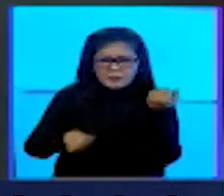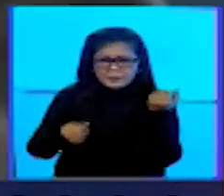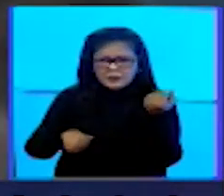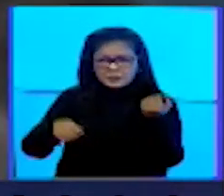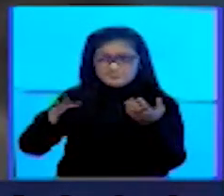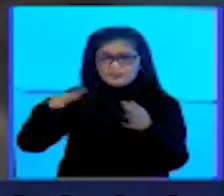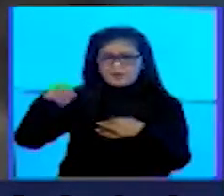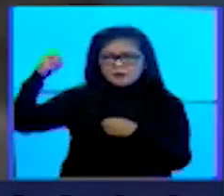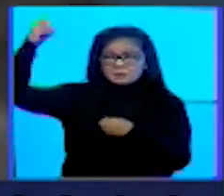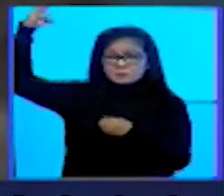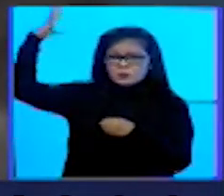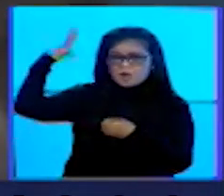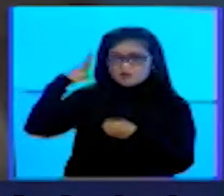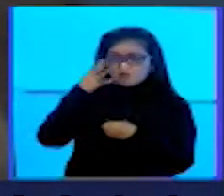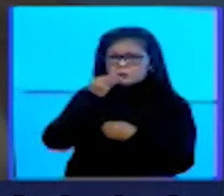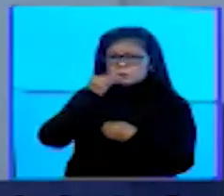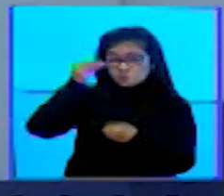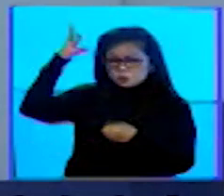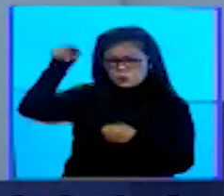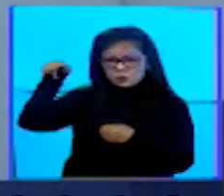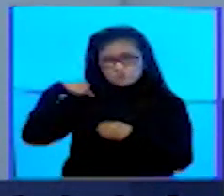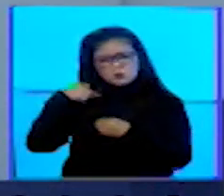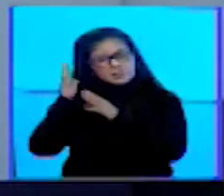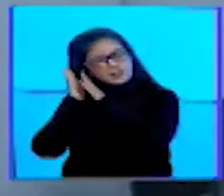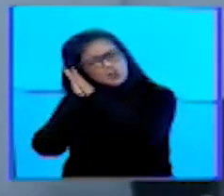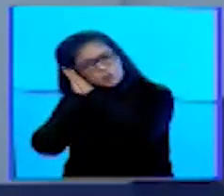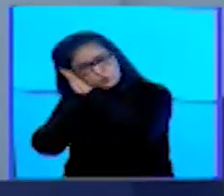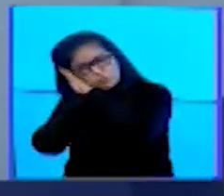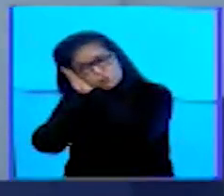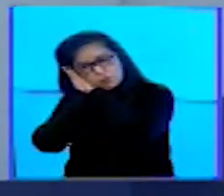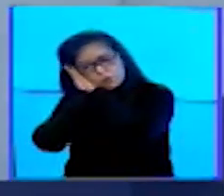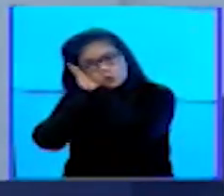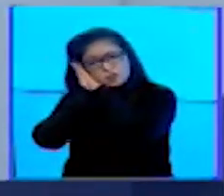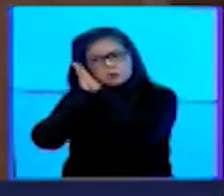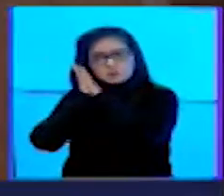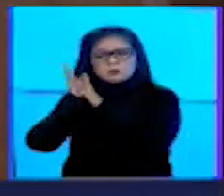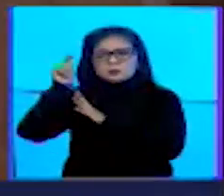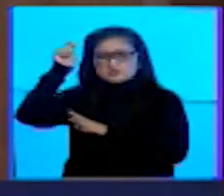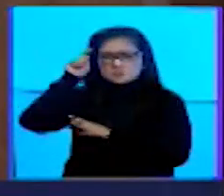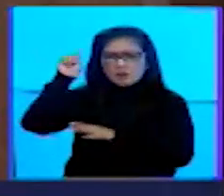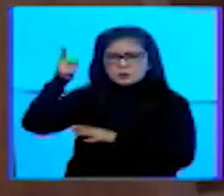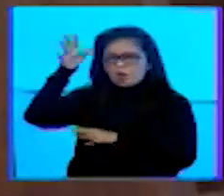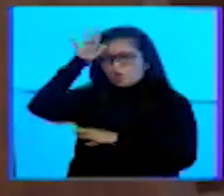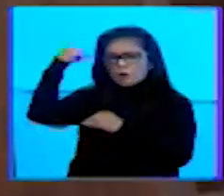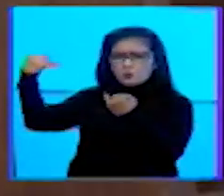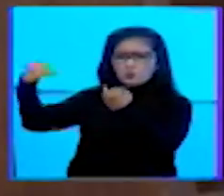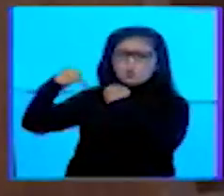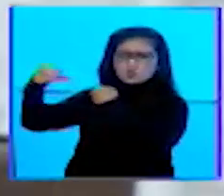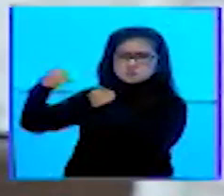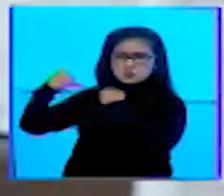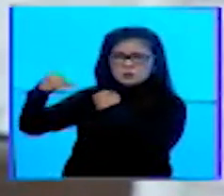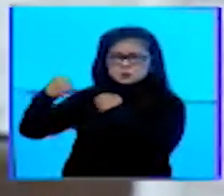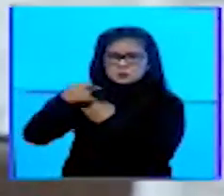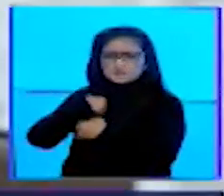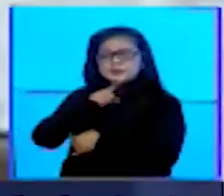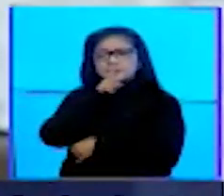itu tidur, disiram, di kata-kata kasar, dasar gembel, segala macam. Tapi saya nggak membalas. Saya